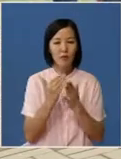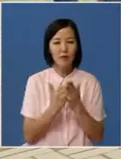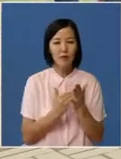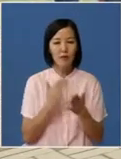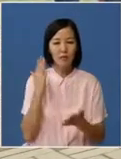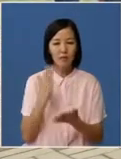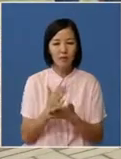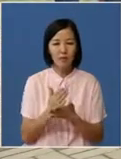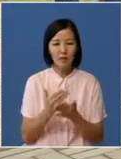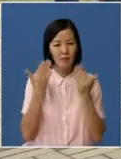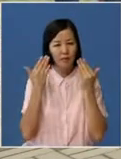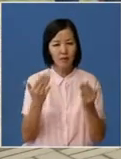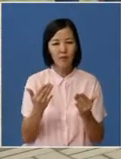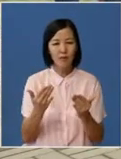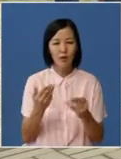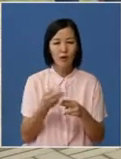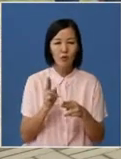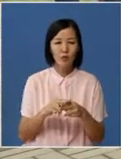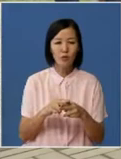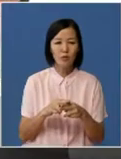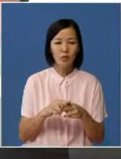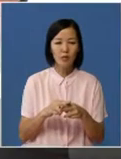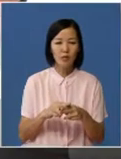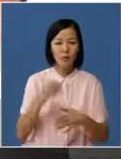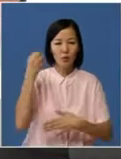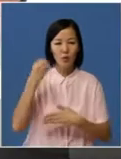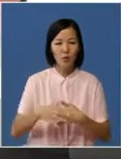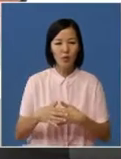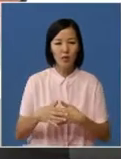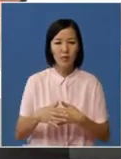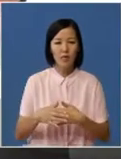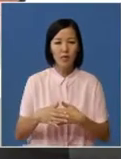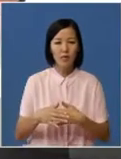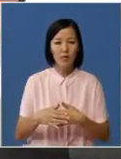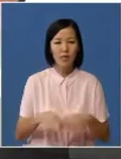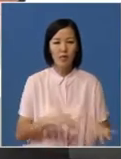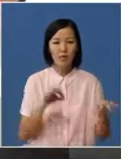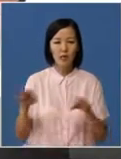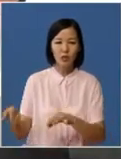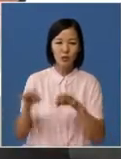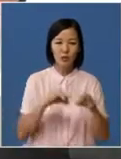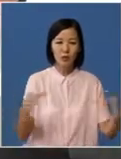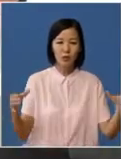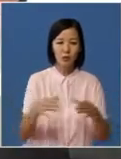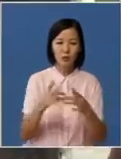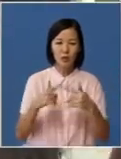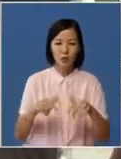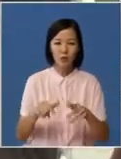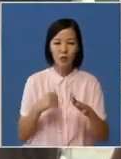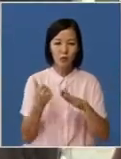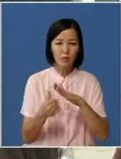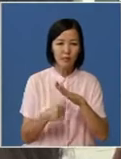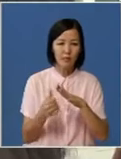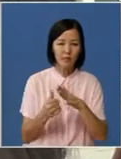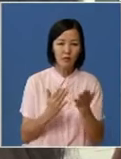бар екенін біле бермейді. Сондықтан аудандық жұмыспен қамту орталығының мамандары жылжымалы мобильдік топ құрған. Бұл жұмыссыздар үшін